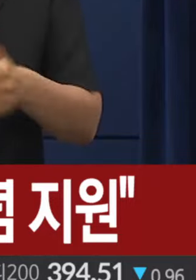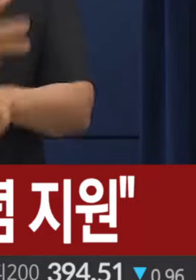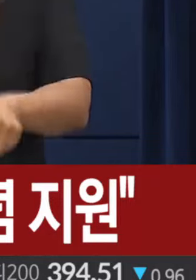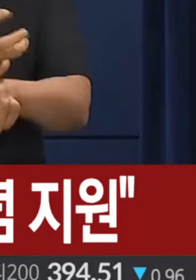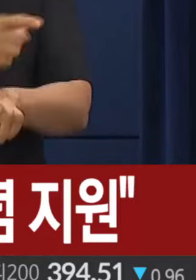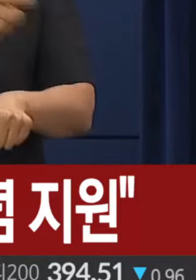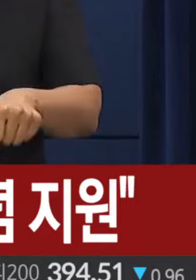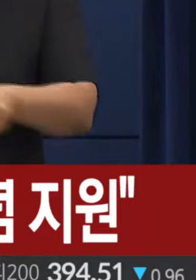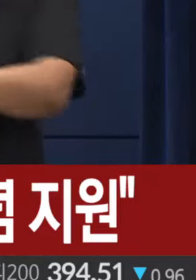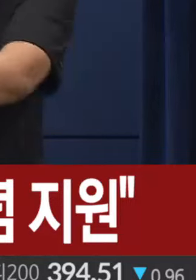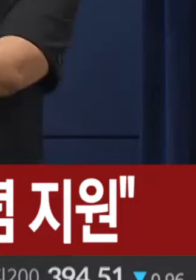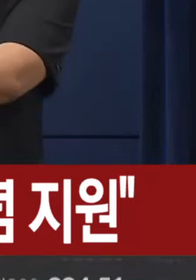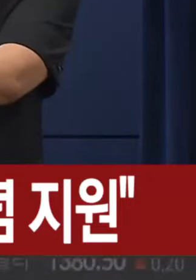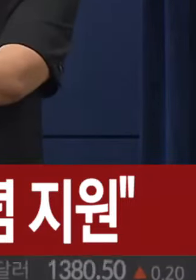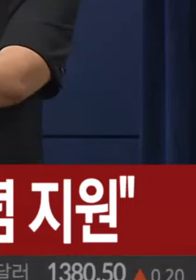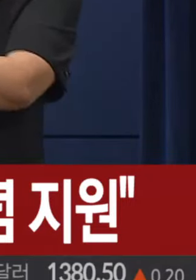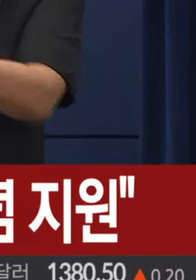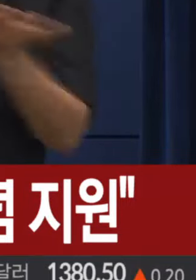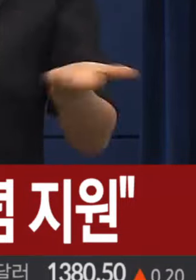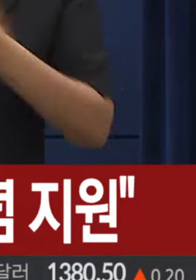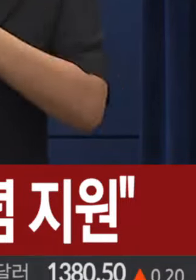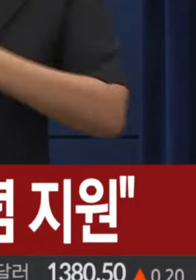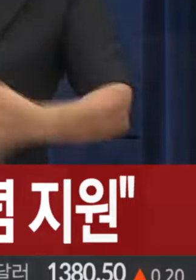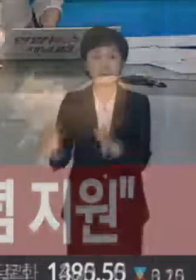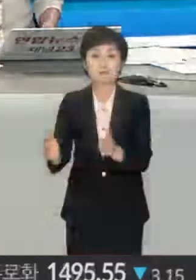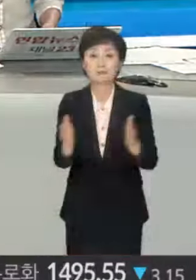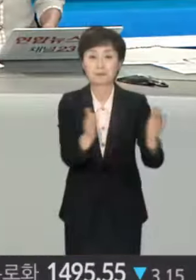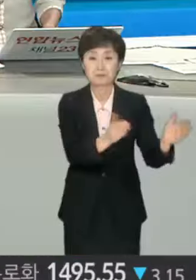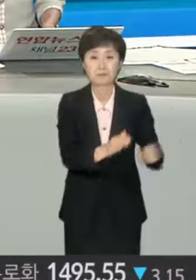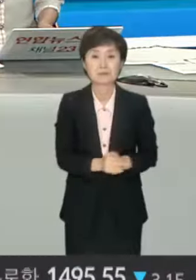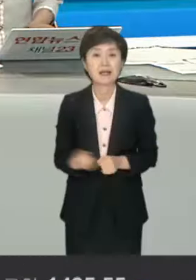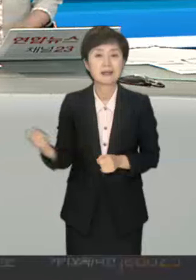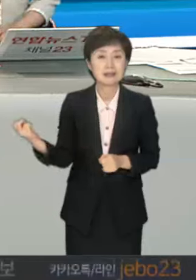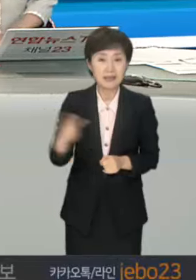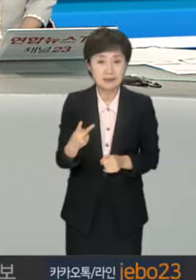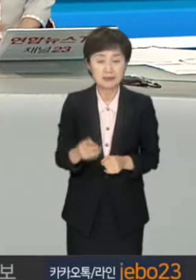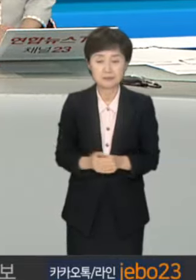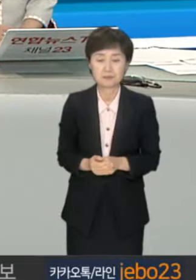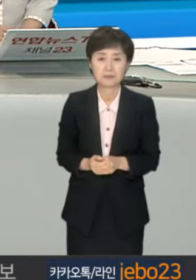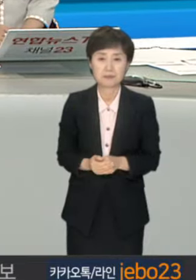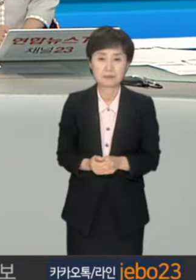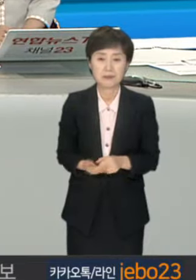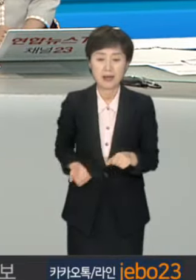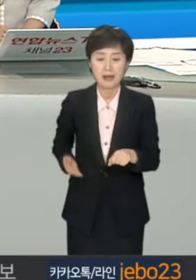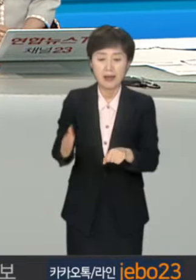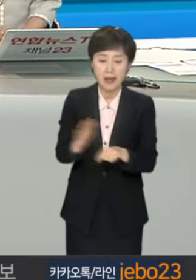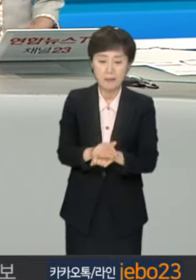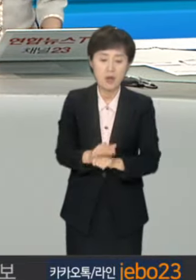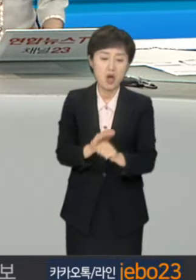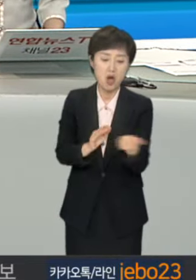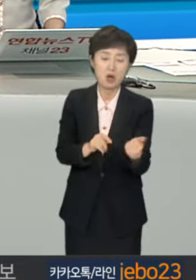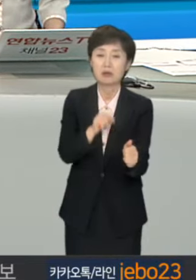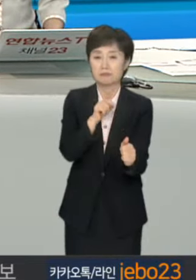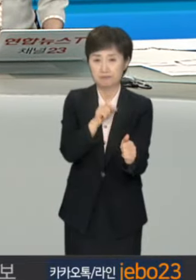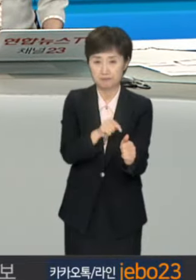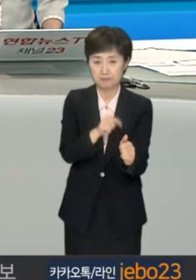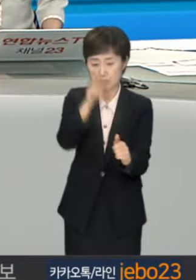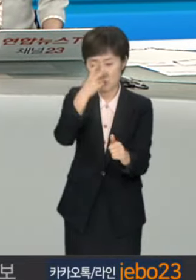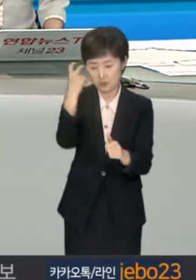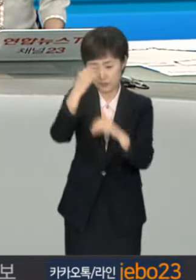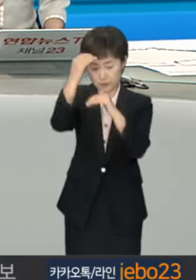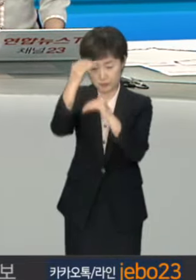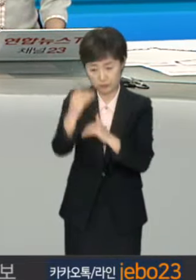80시간에서 60시간으로 연속 근무 시간은 이번에는 그 앞서 들으셨던 해병대원 순직 사건 관련